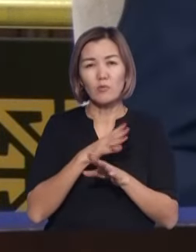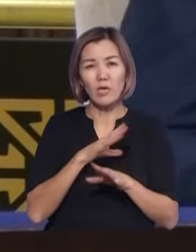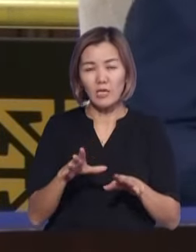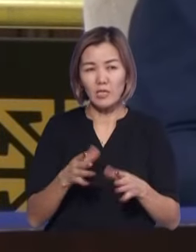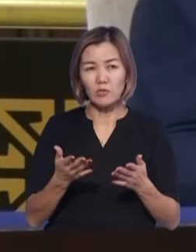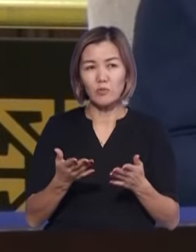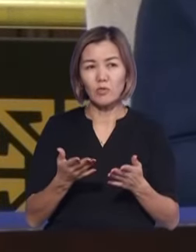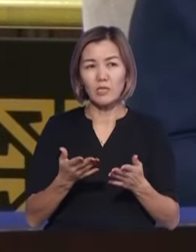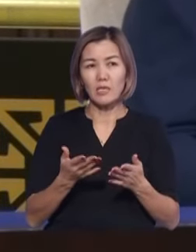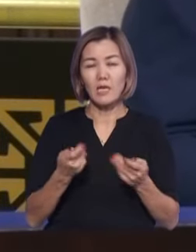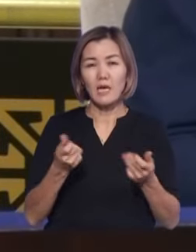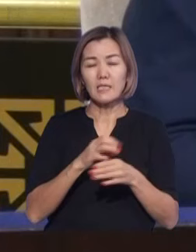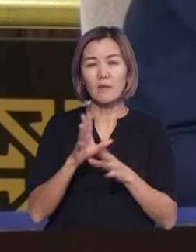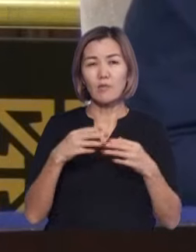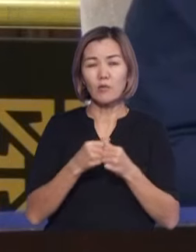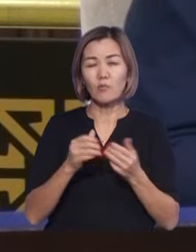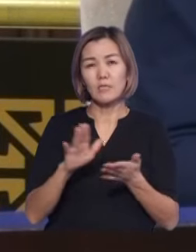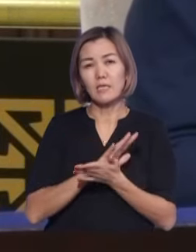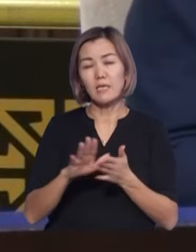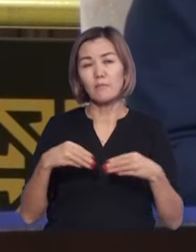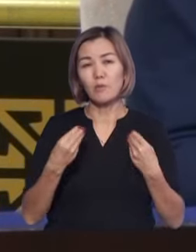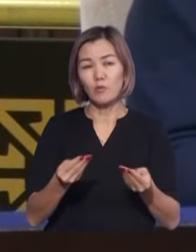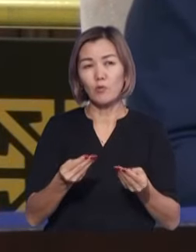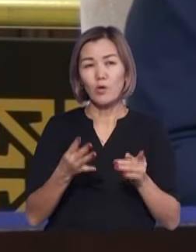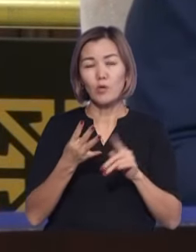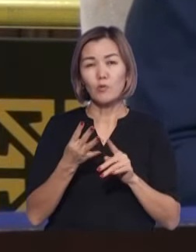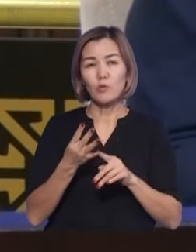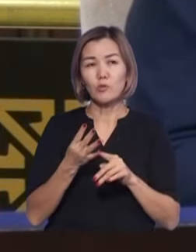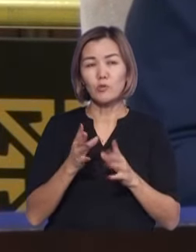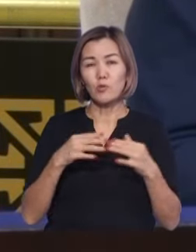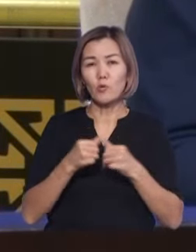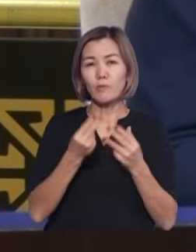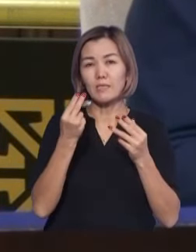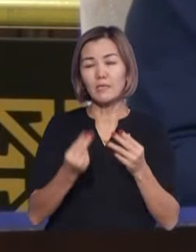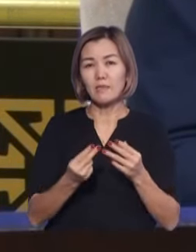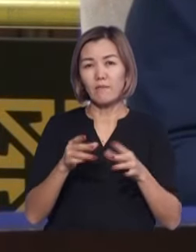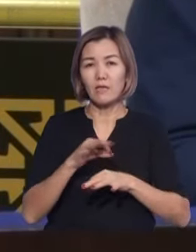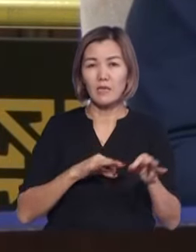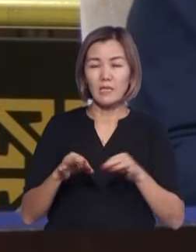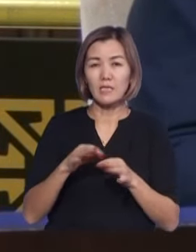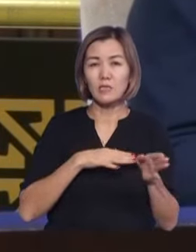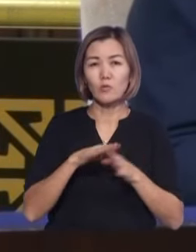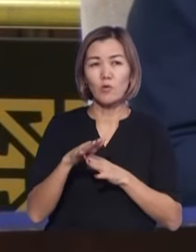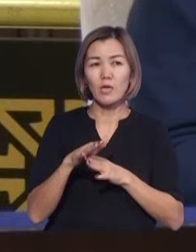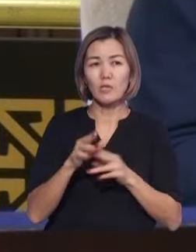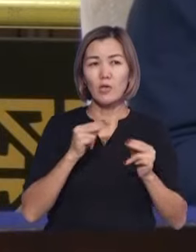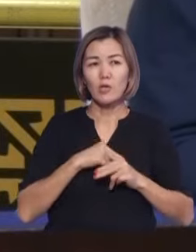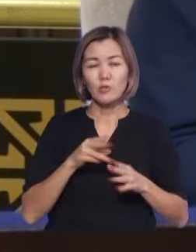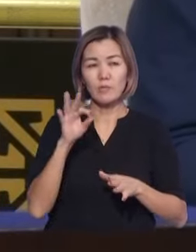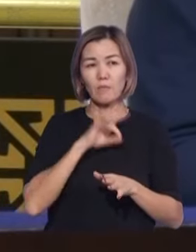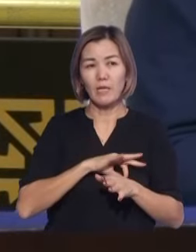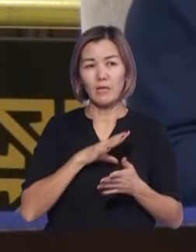аз қамтылған отбасыларға қызметтерді тегін беруді. Төртінші, отбасының цифрлық картасы мәліметтерін толыққанды жұмыста пайдалану